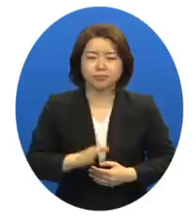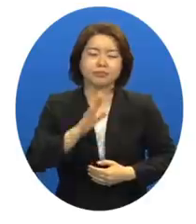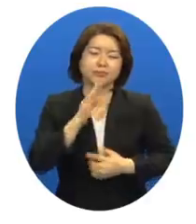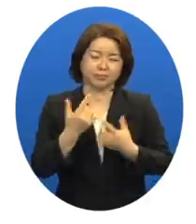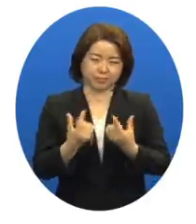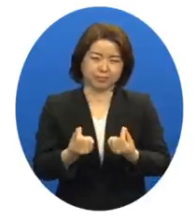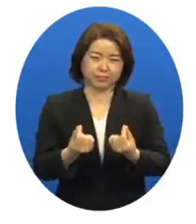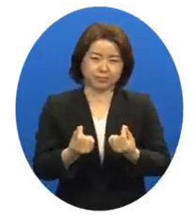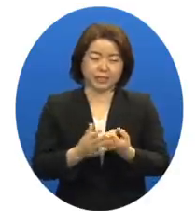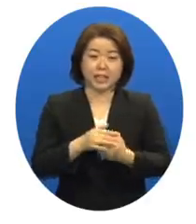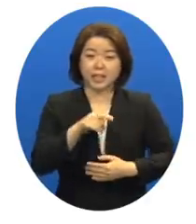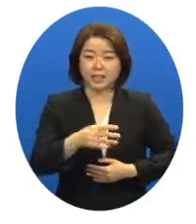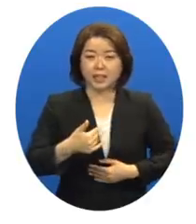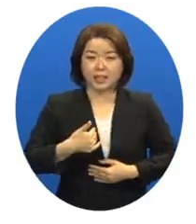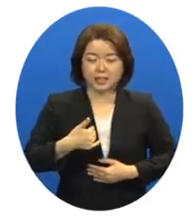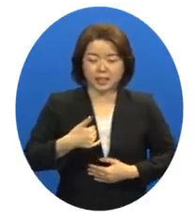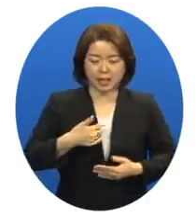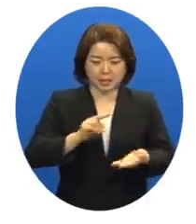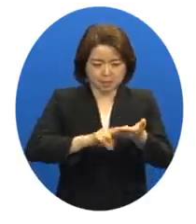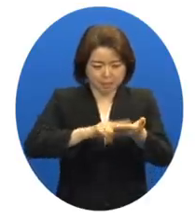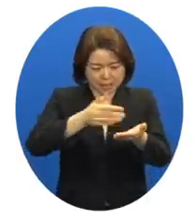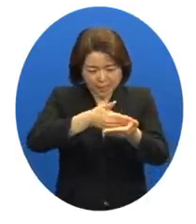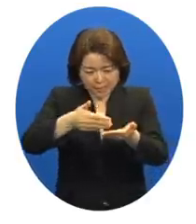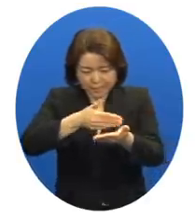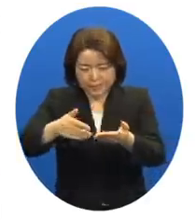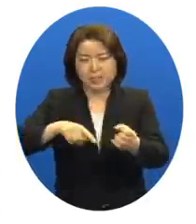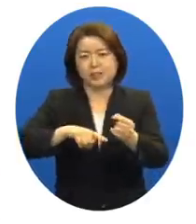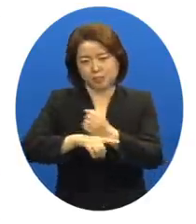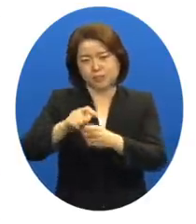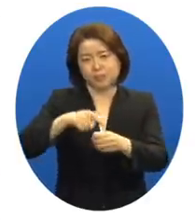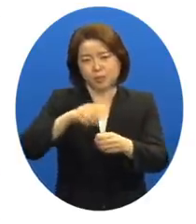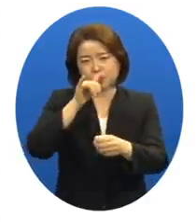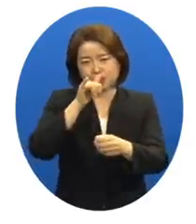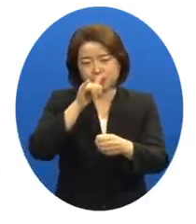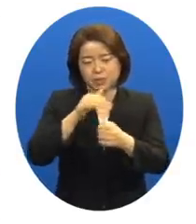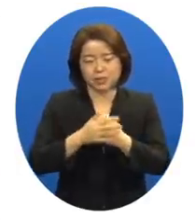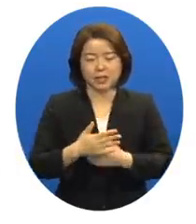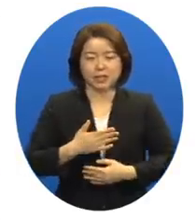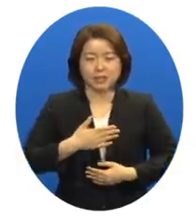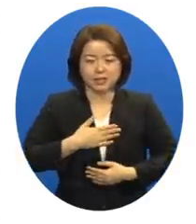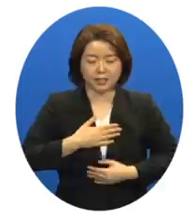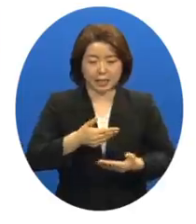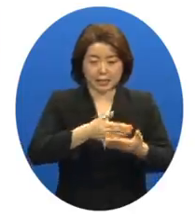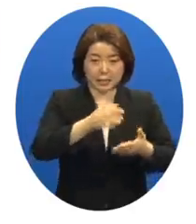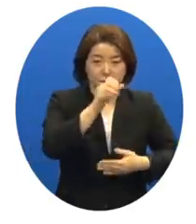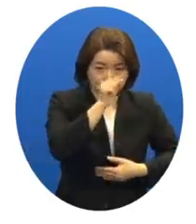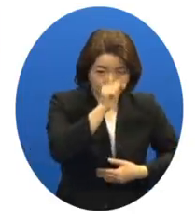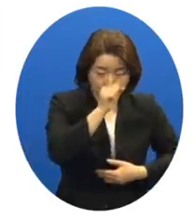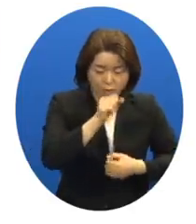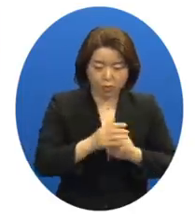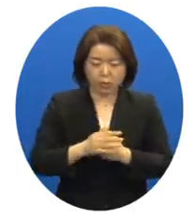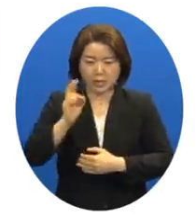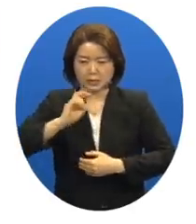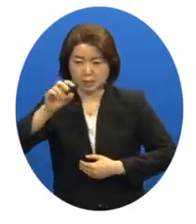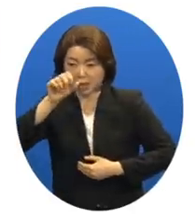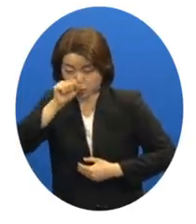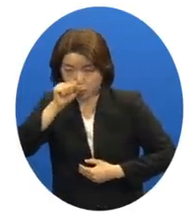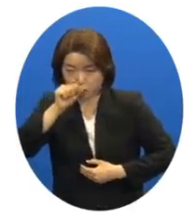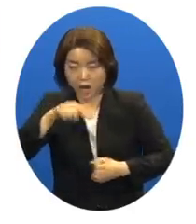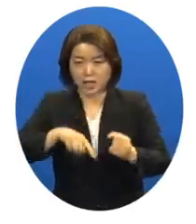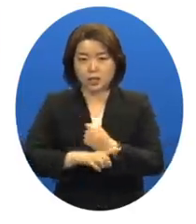그렇습니다. 이것이 제가 그림을 그리는 이유입니다. 제가 그림을 좋아하거나 음악을 좋아하는